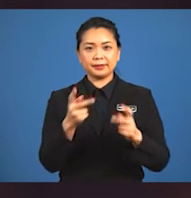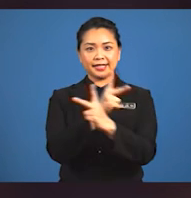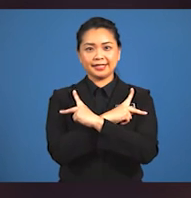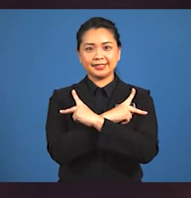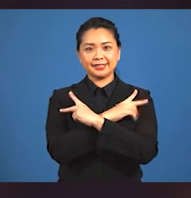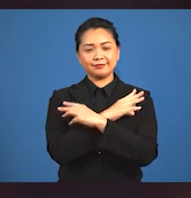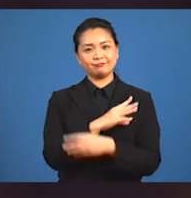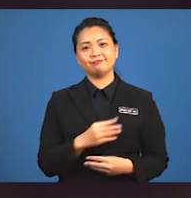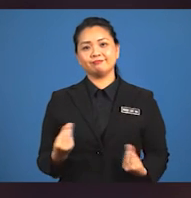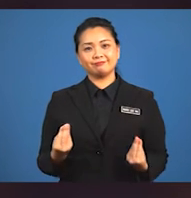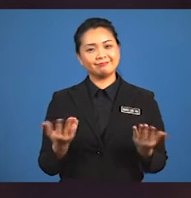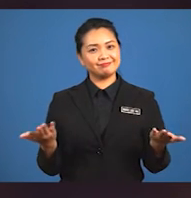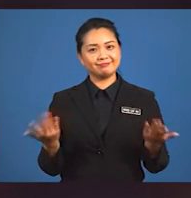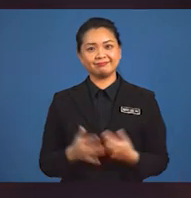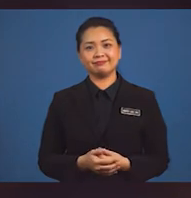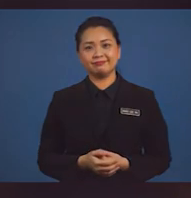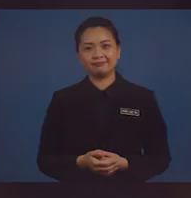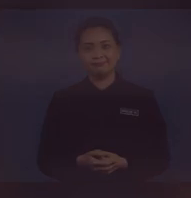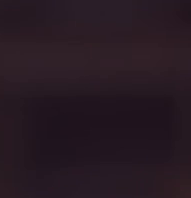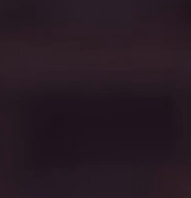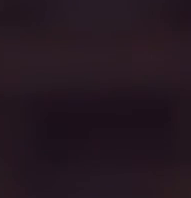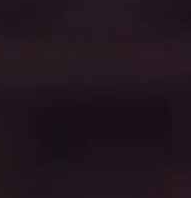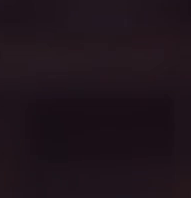dari Bekasi dan Assalamualaikum.